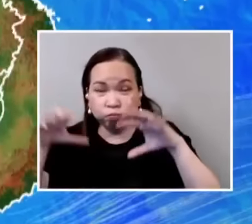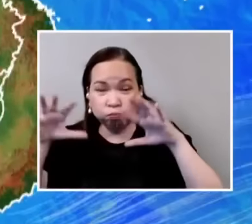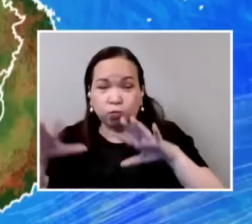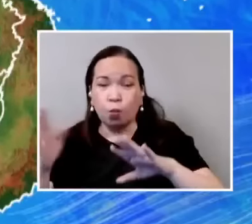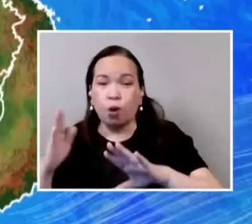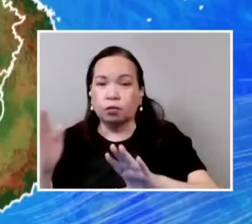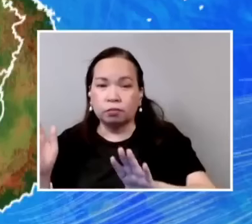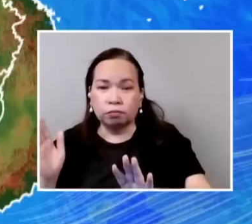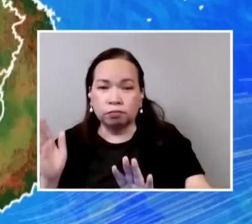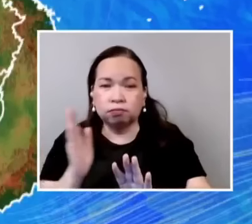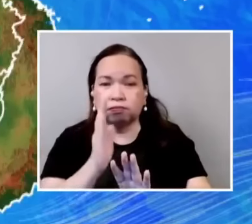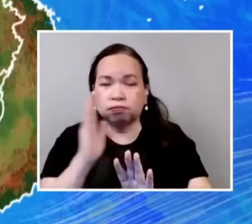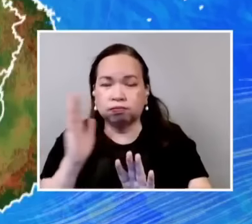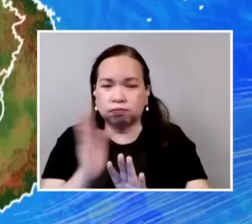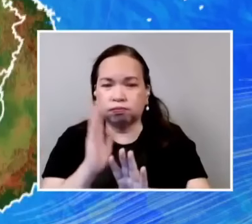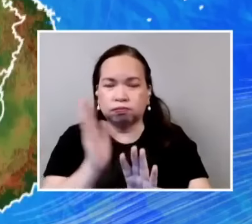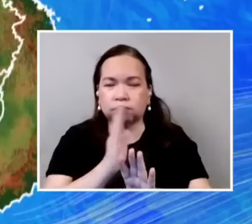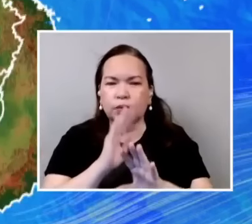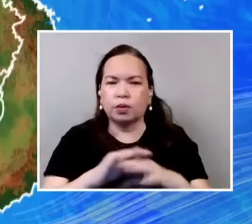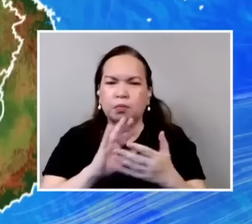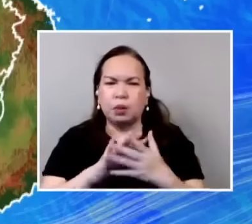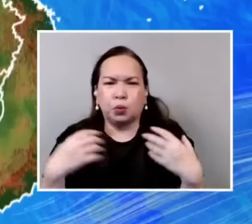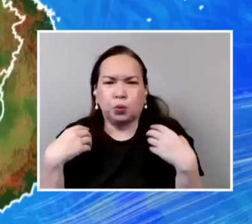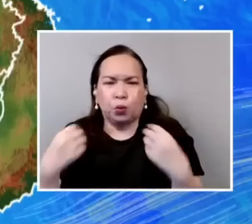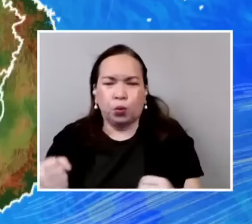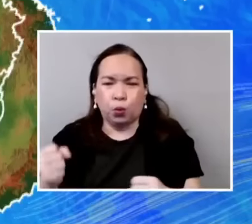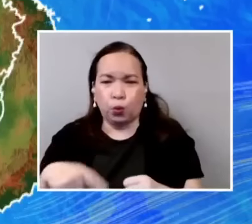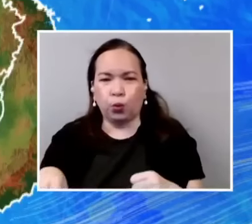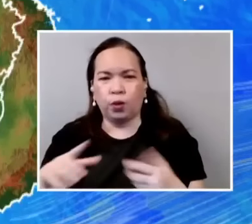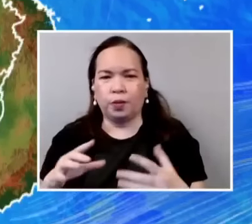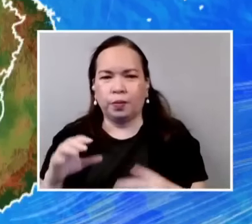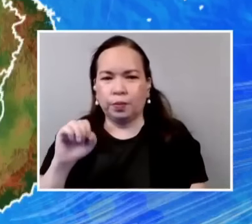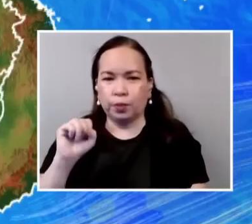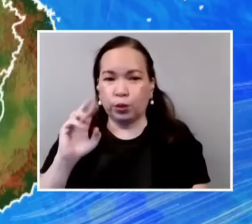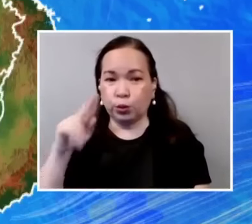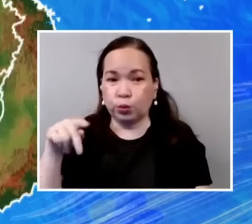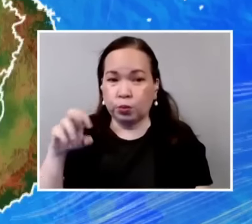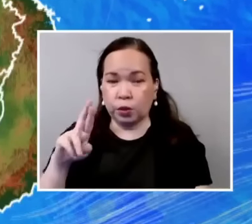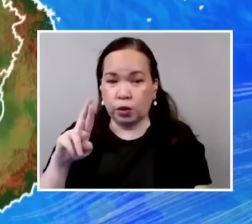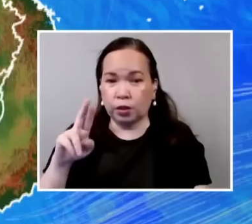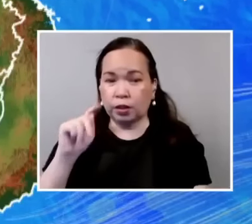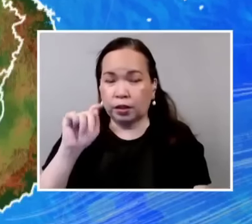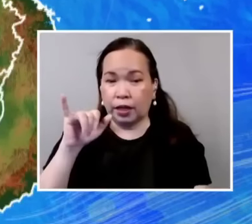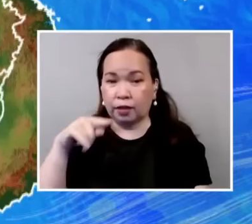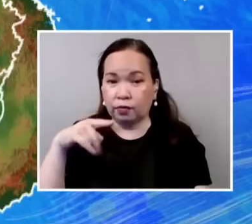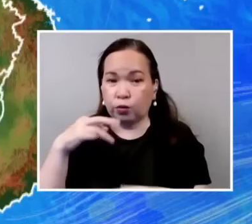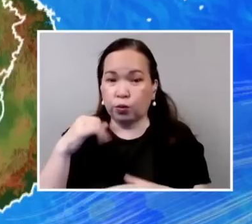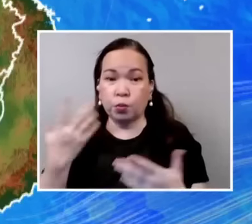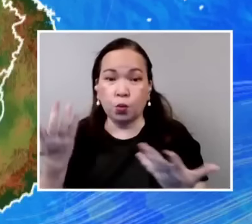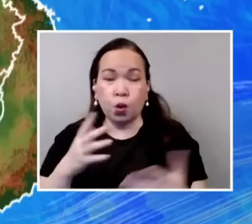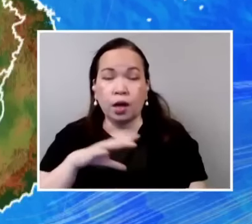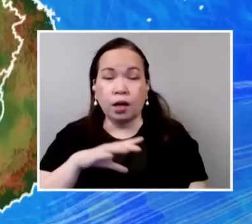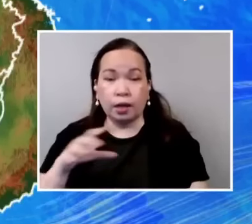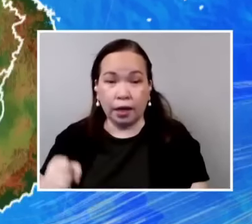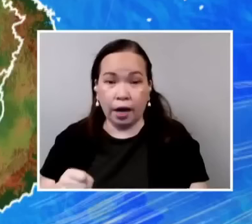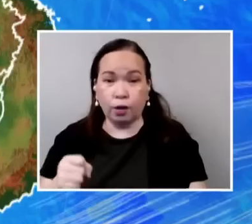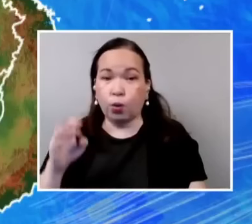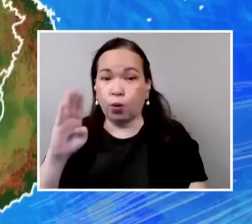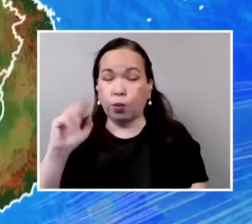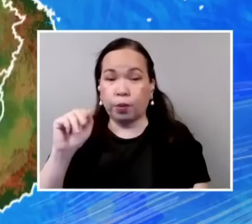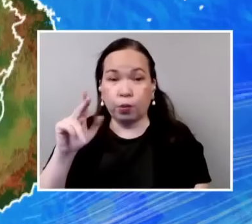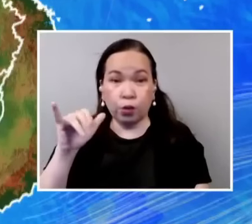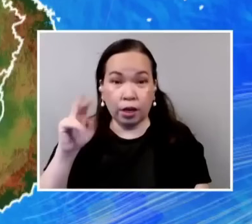at posibleng lumakas pa at umabot sa Super Typhoon category. Nakikita pong tatama ito sa may mainland Cagayan o Babuyan Islands